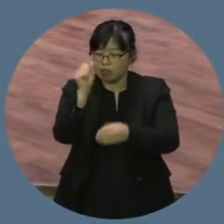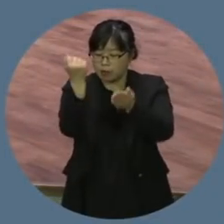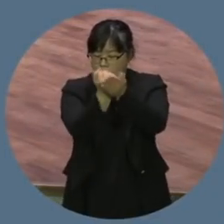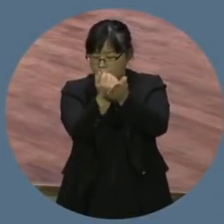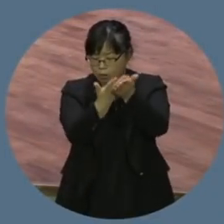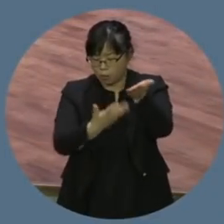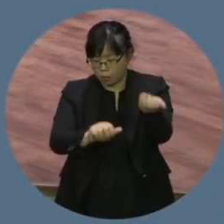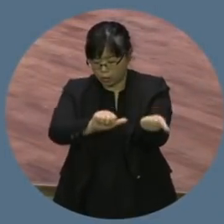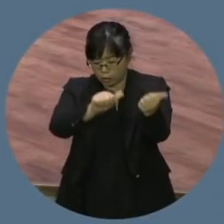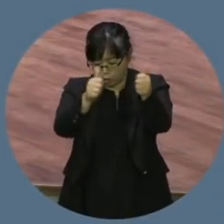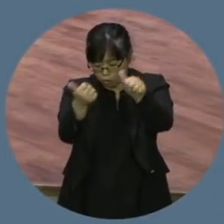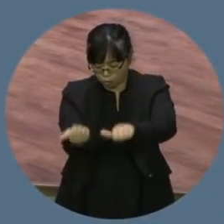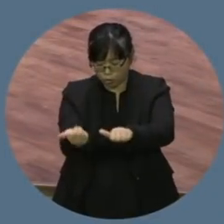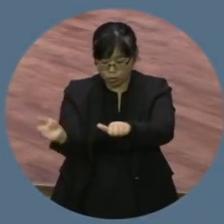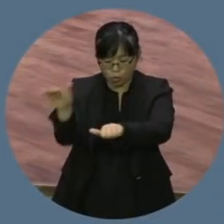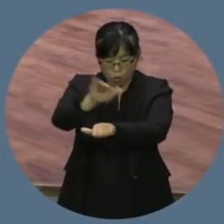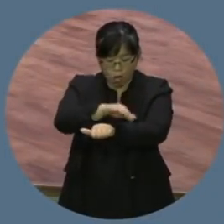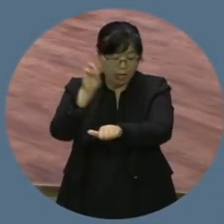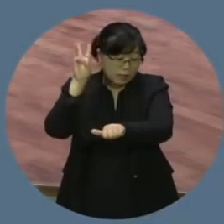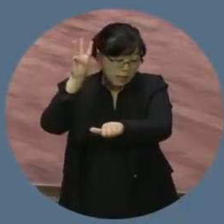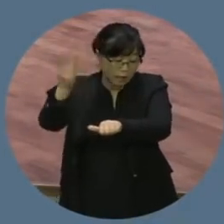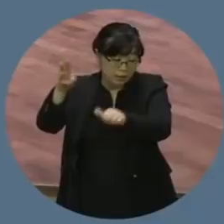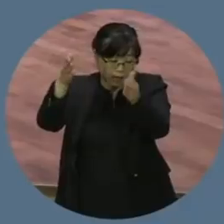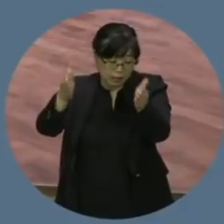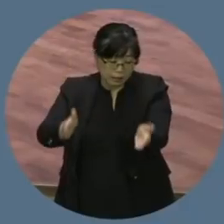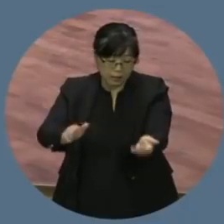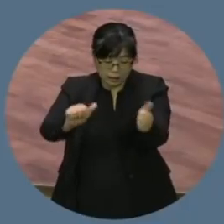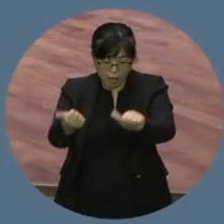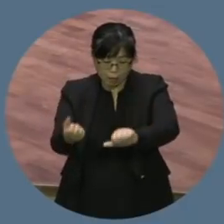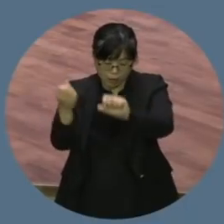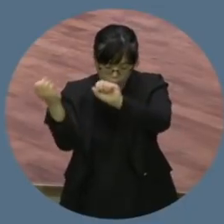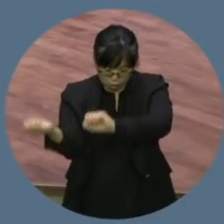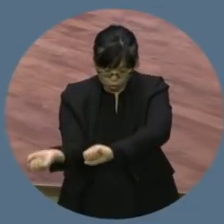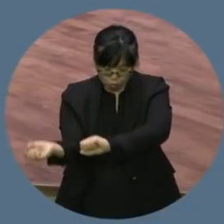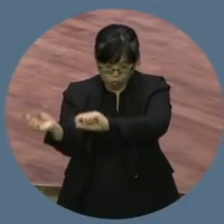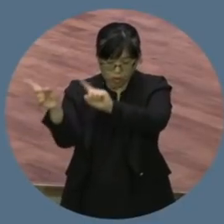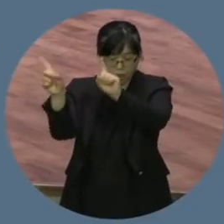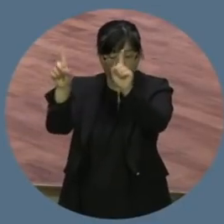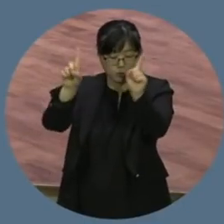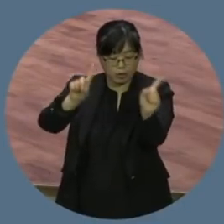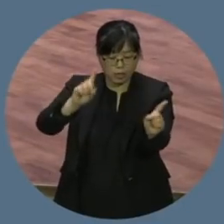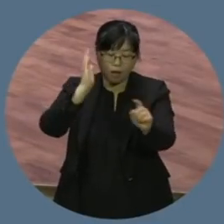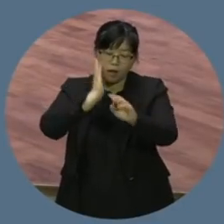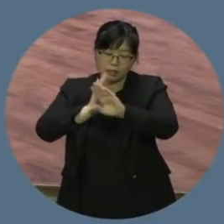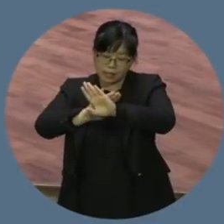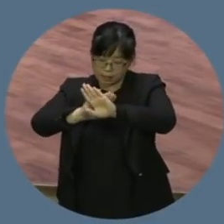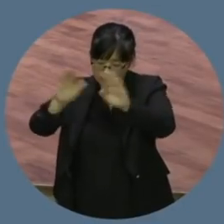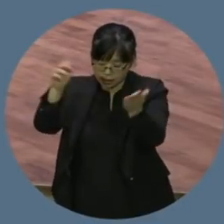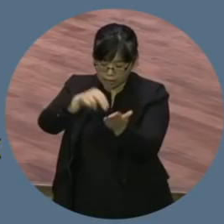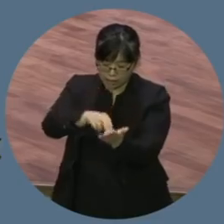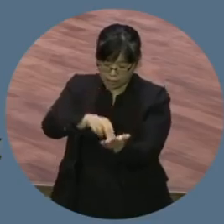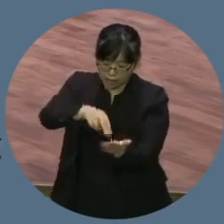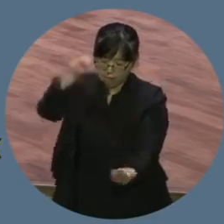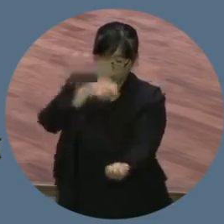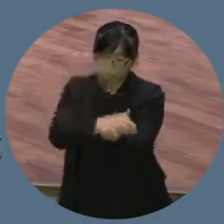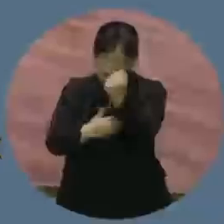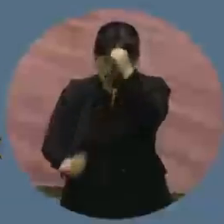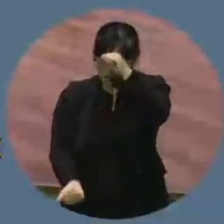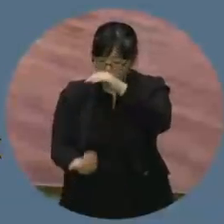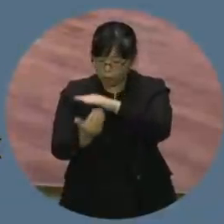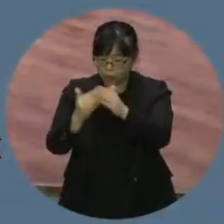받으사 십자가에 못 박혀 죽으시고 장사한 지 사흘 만에 죽은 자 가운데서 다시